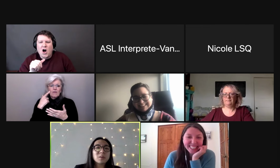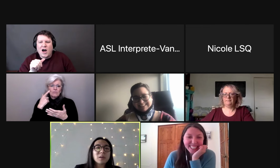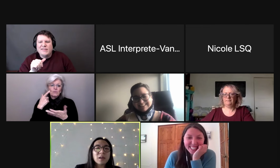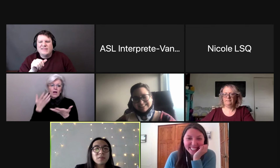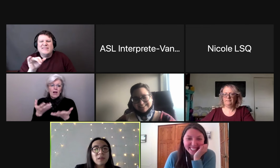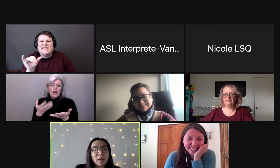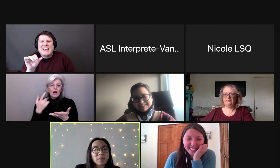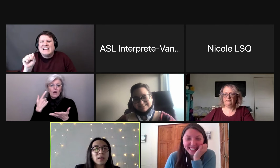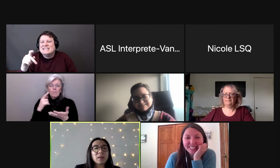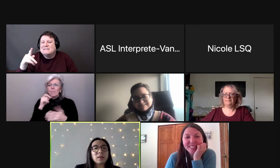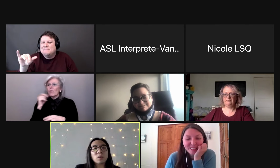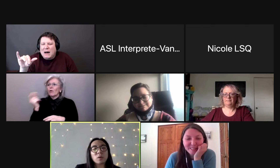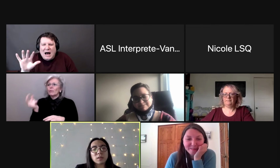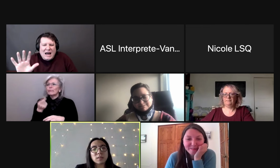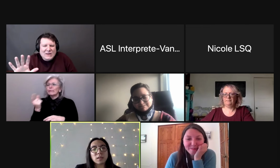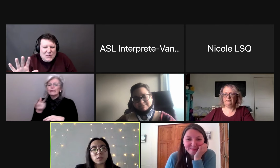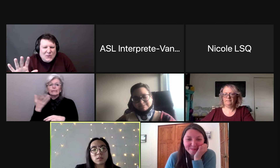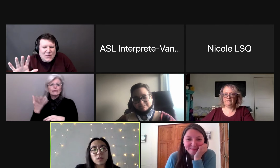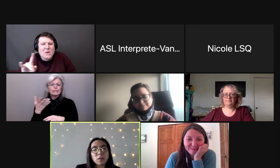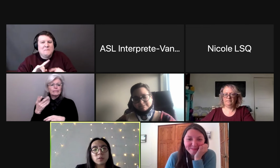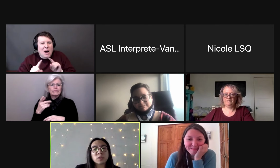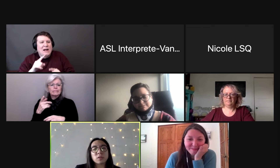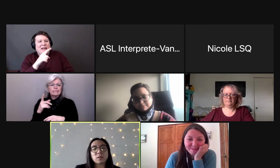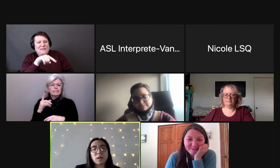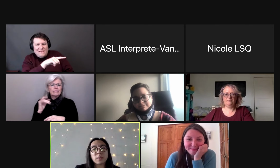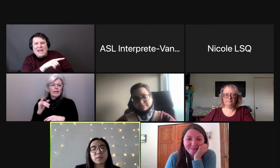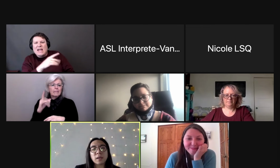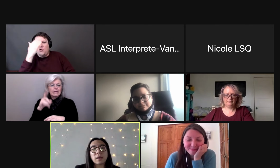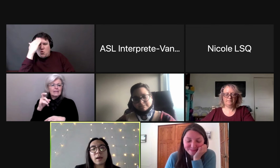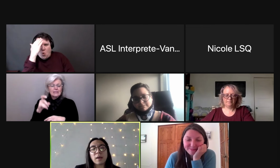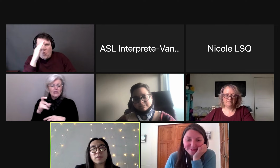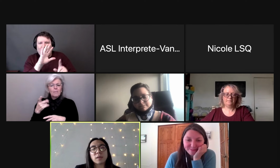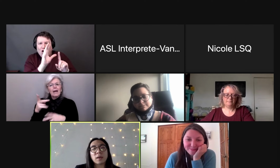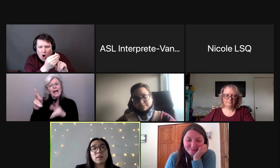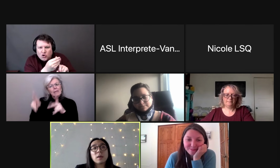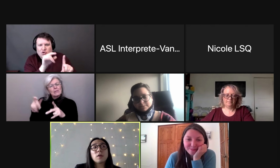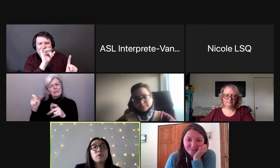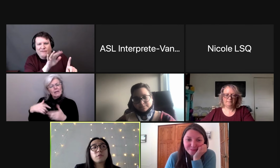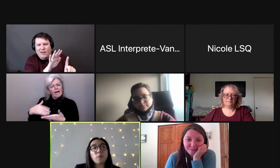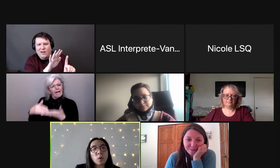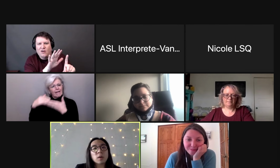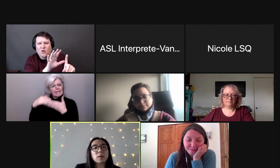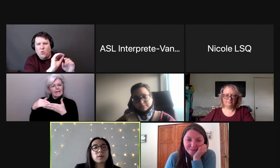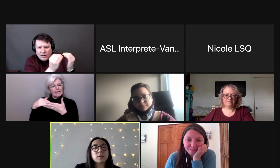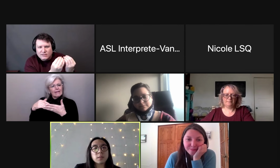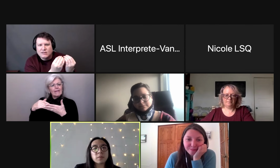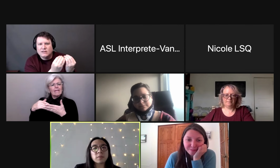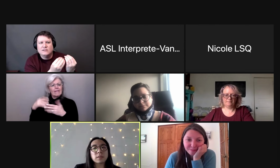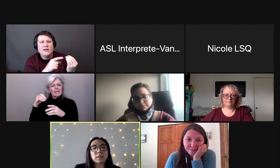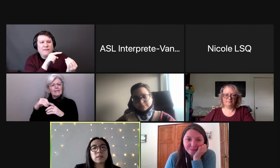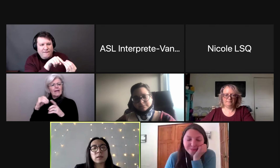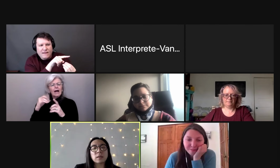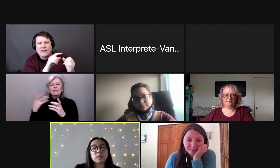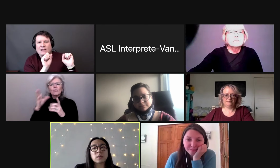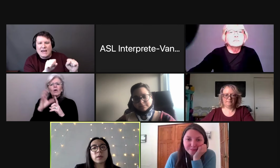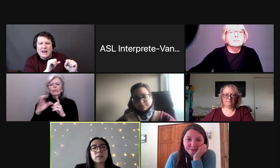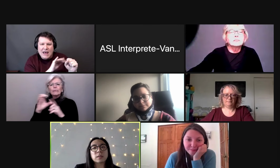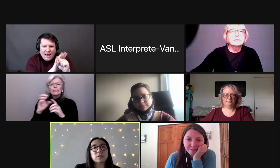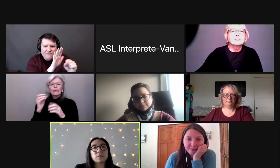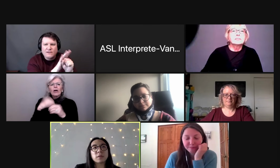pas toujours amener la question mais qui puissent nous aider à naviguer au sein de la culture organisationnelle,